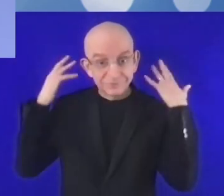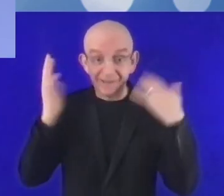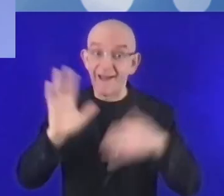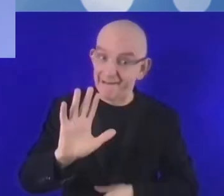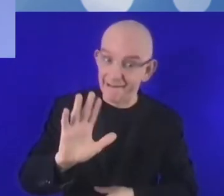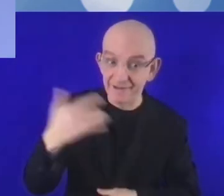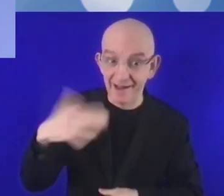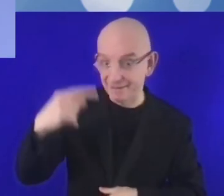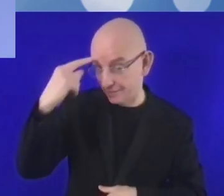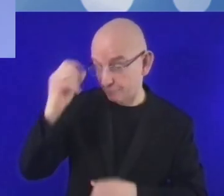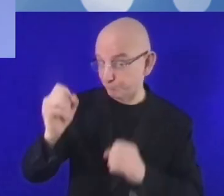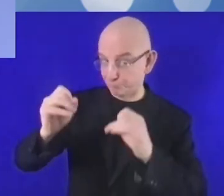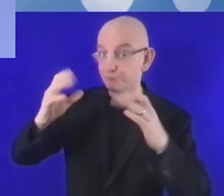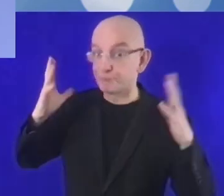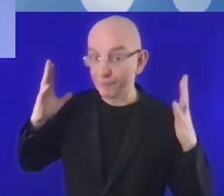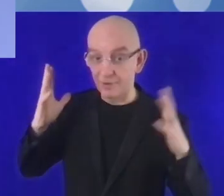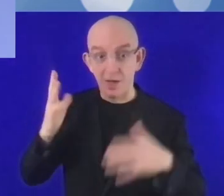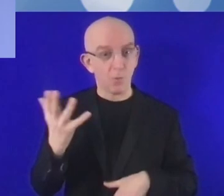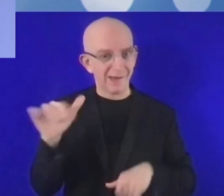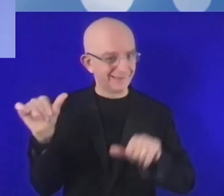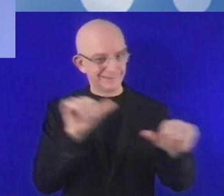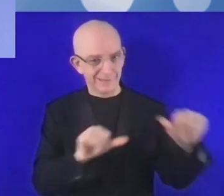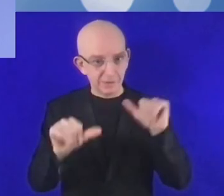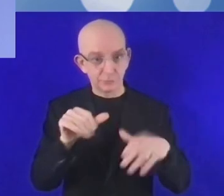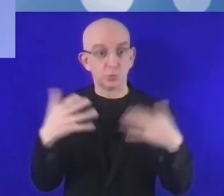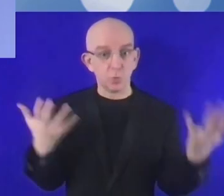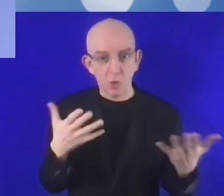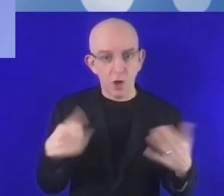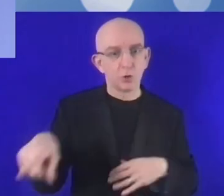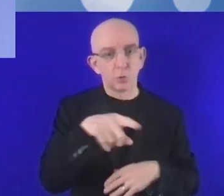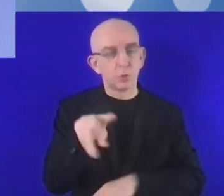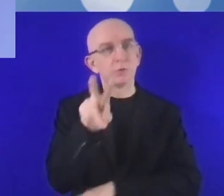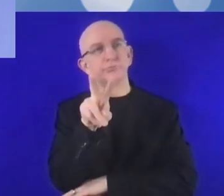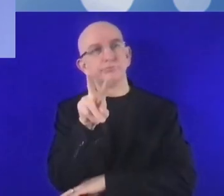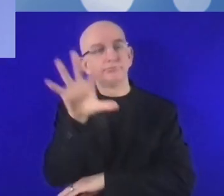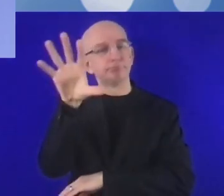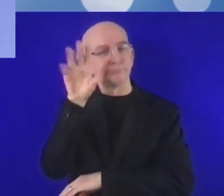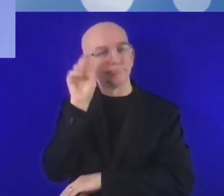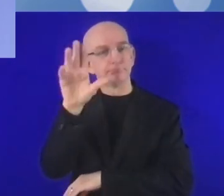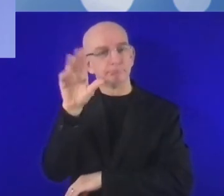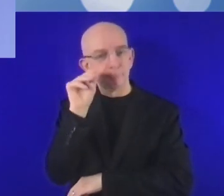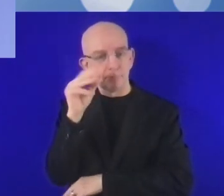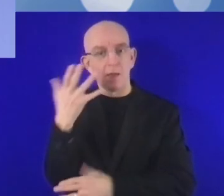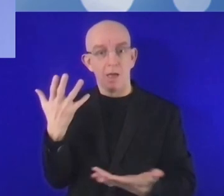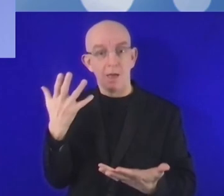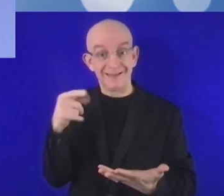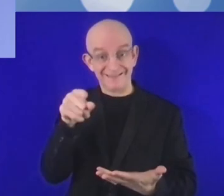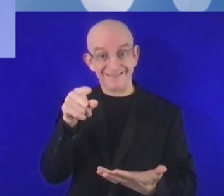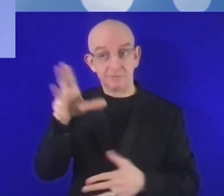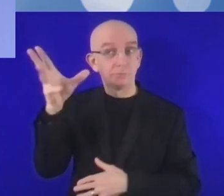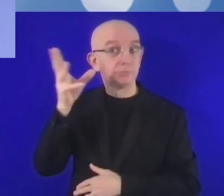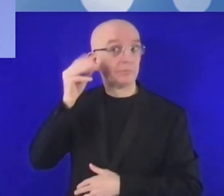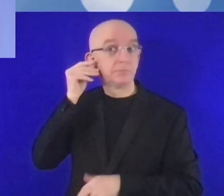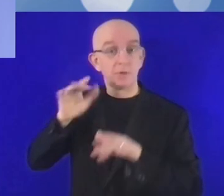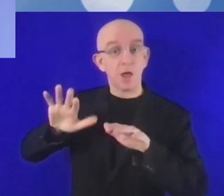нечто неимоверное. Научно было доказано, что звуки, которые к нам попадают, изменяют нас как